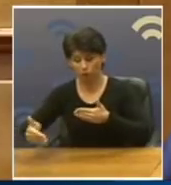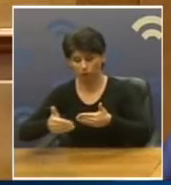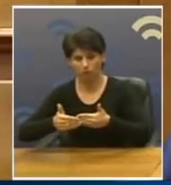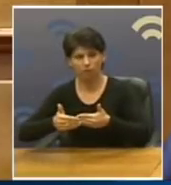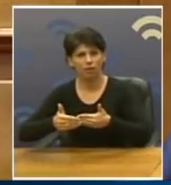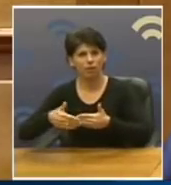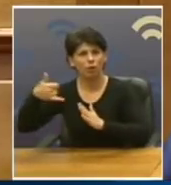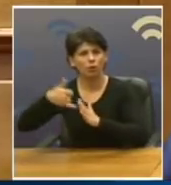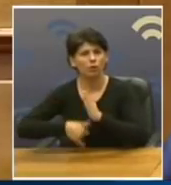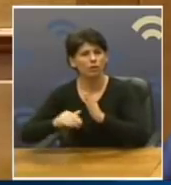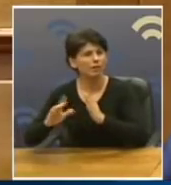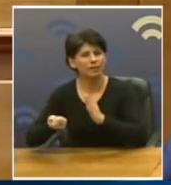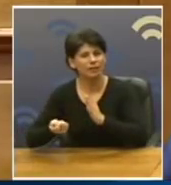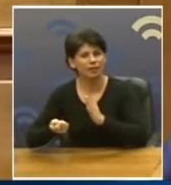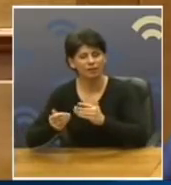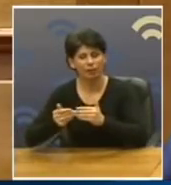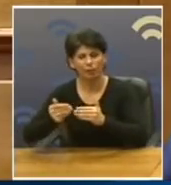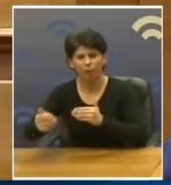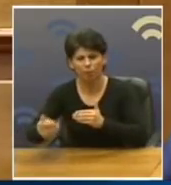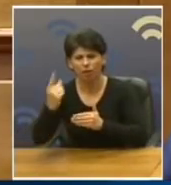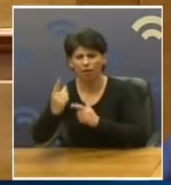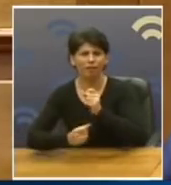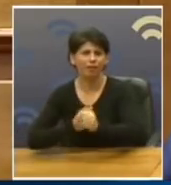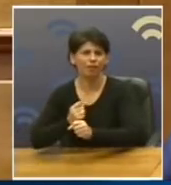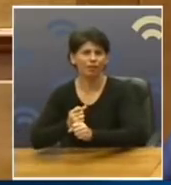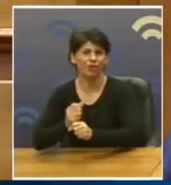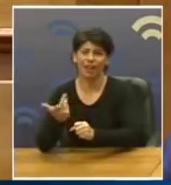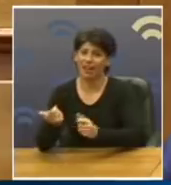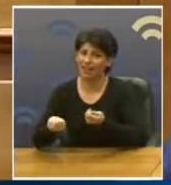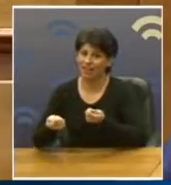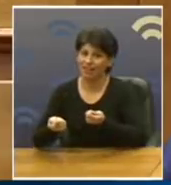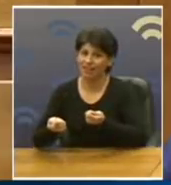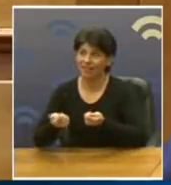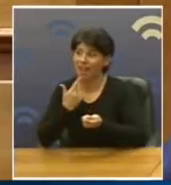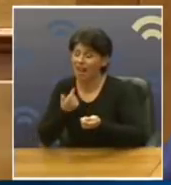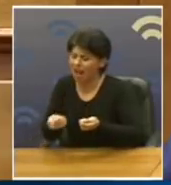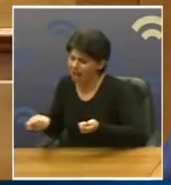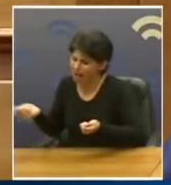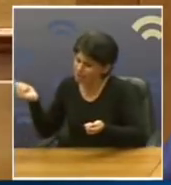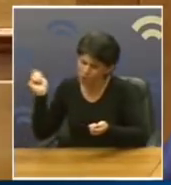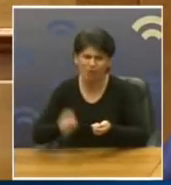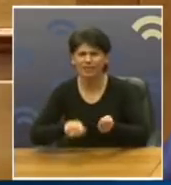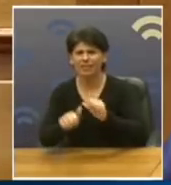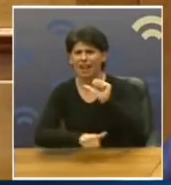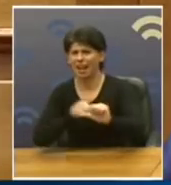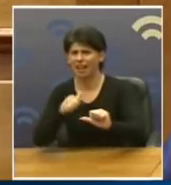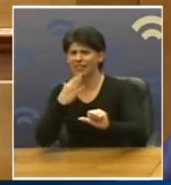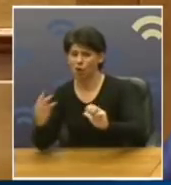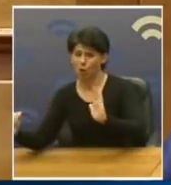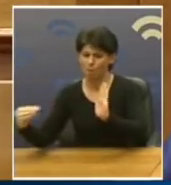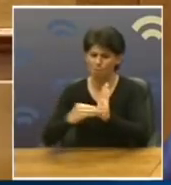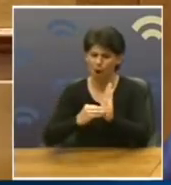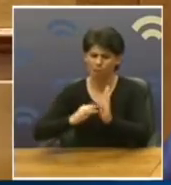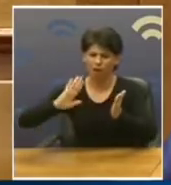αυτό που κάνατε ήταν να τη μεγαλώσετε για ένα χρόνο. Αλλά να δημιουργήσετε αδύνατη την αλλαγή του νόμου,